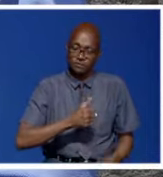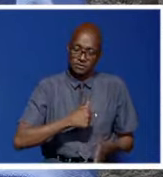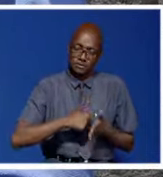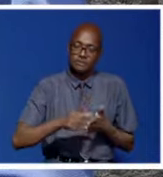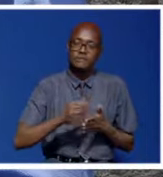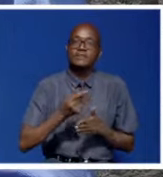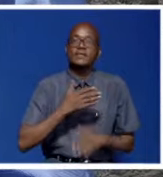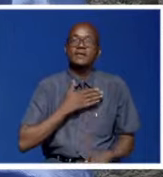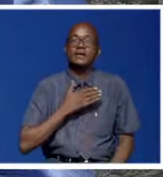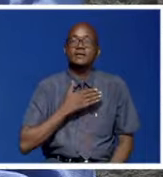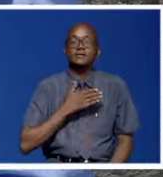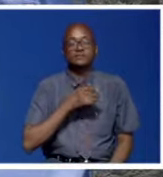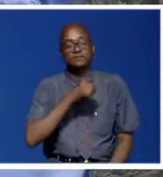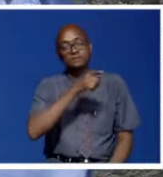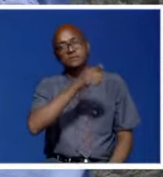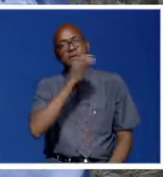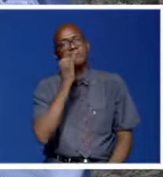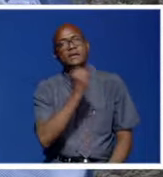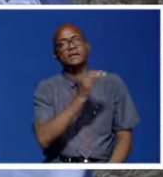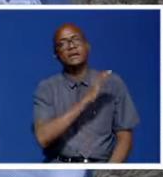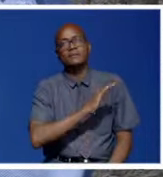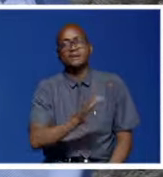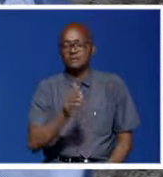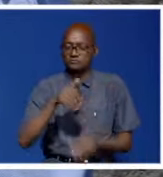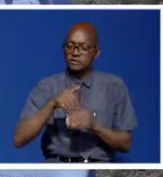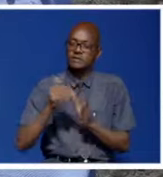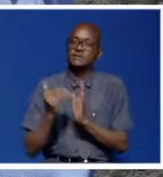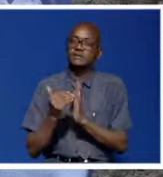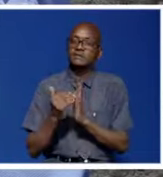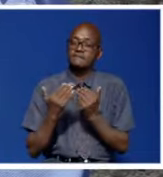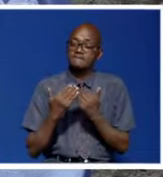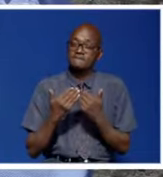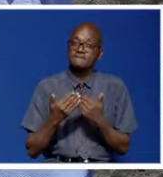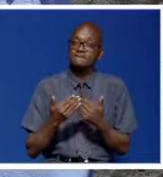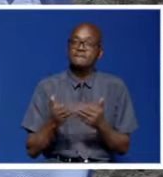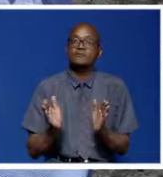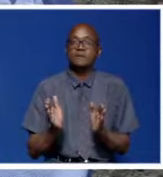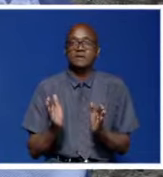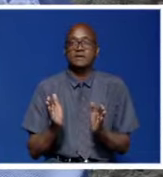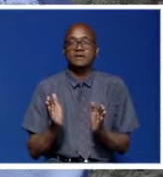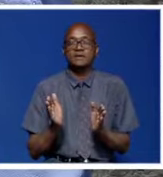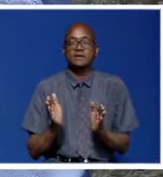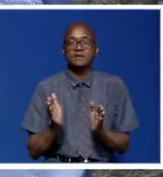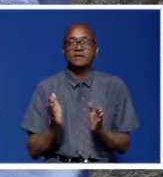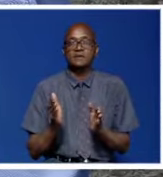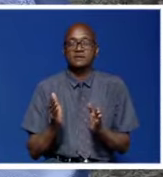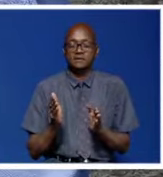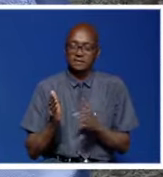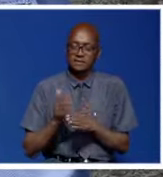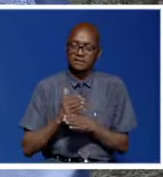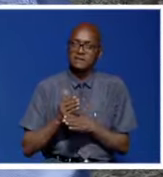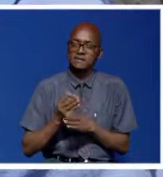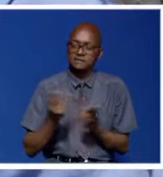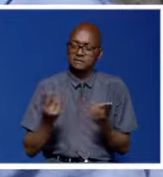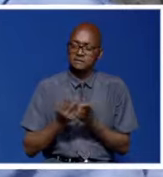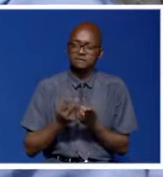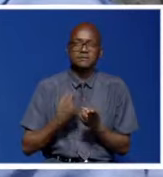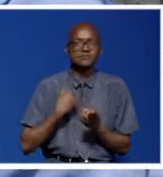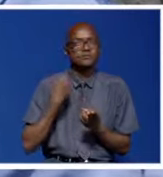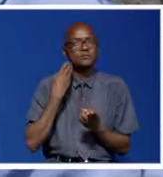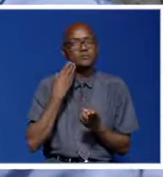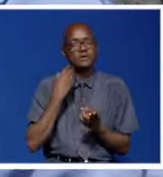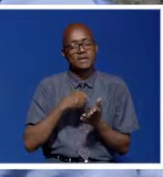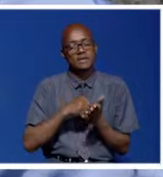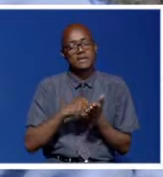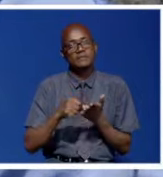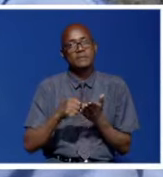yangu. Ukule wamekataa kwa sababu mwanasheria alifungua kesi kulingana na nilivyoumia,